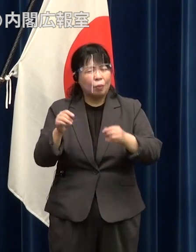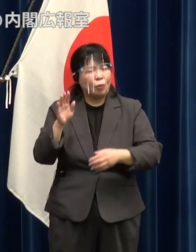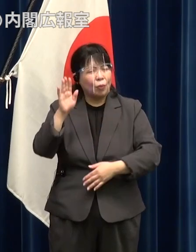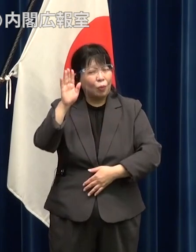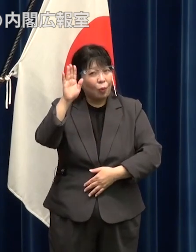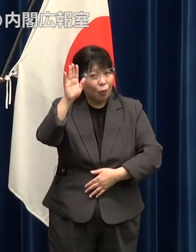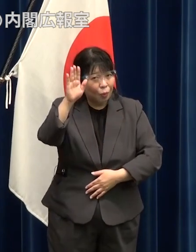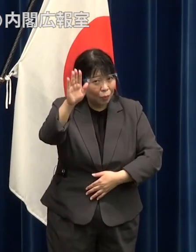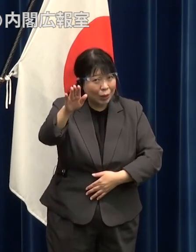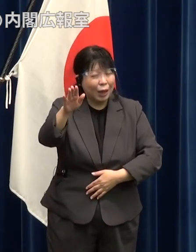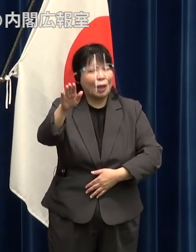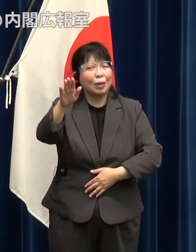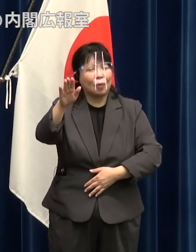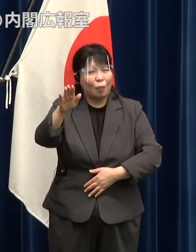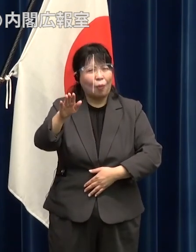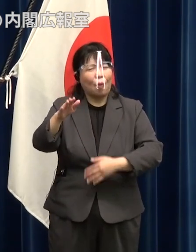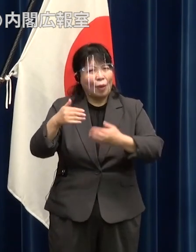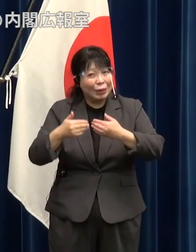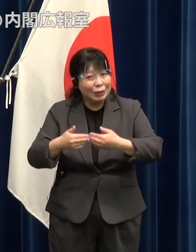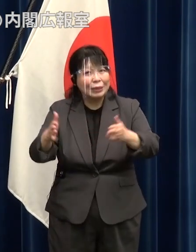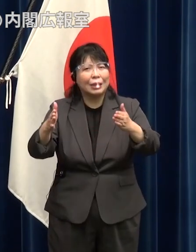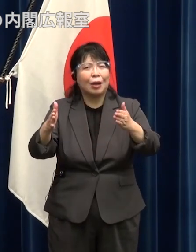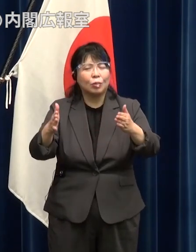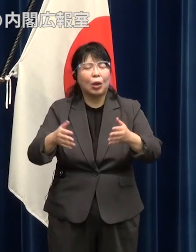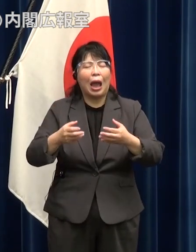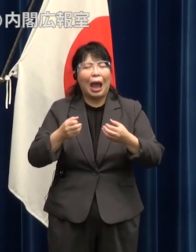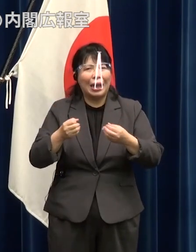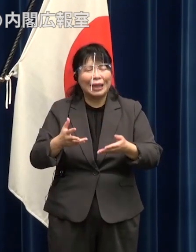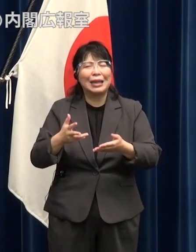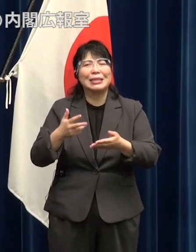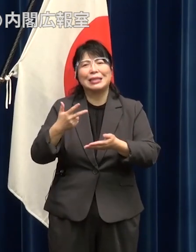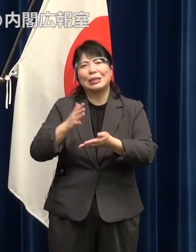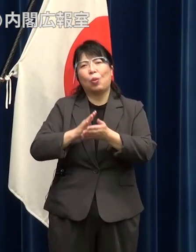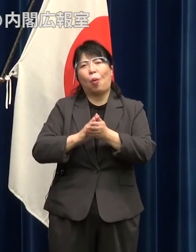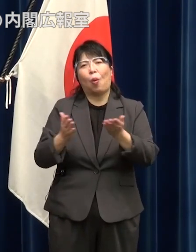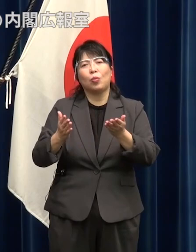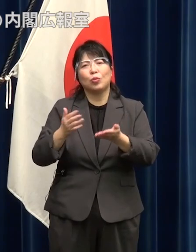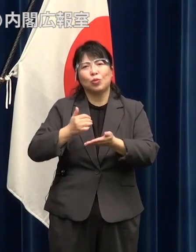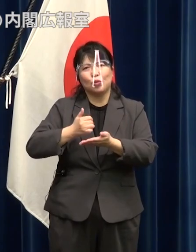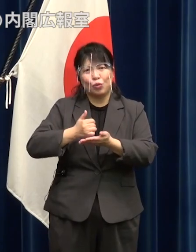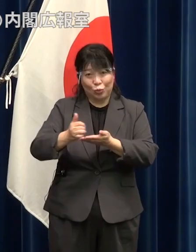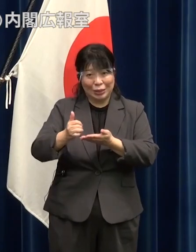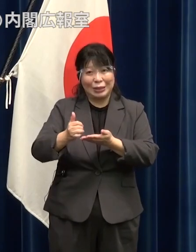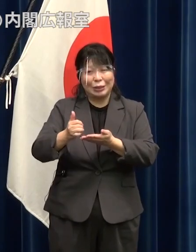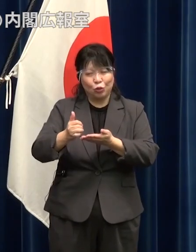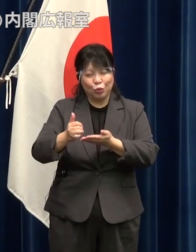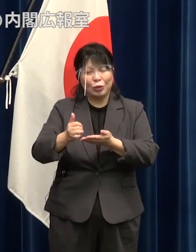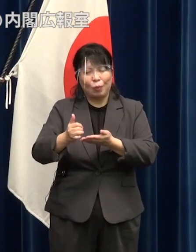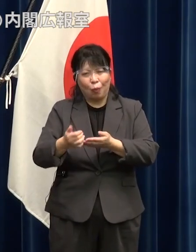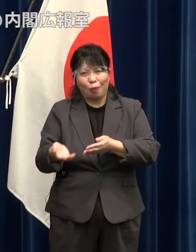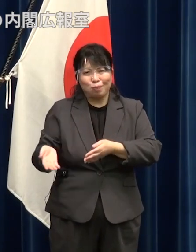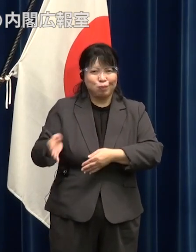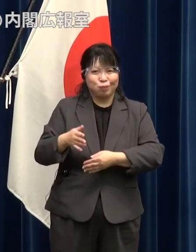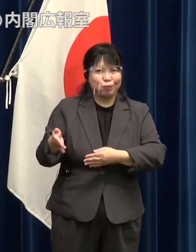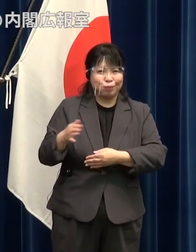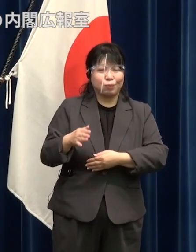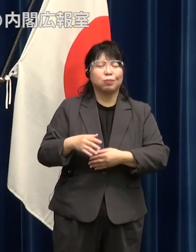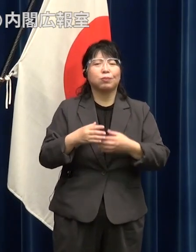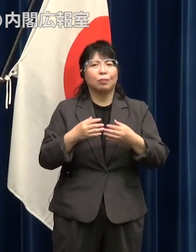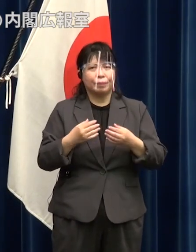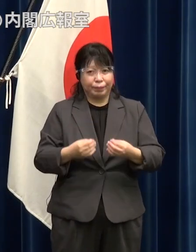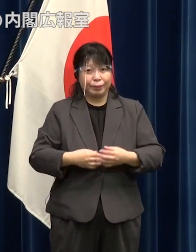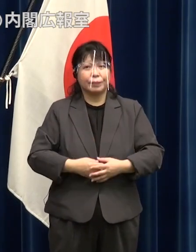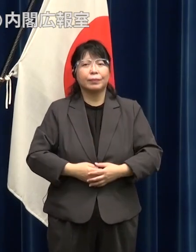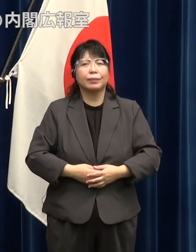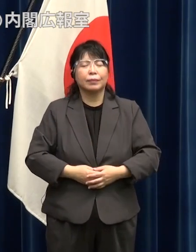く新しい資本主義実現のための対策も数多く盛り込みました。大切な